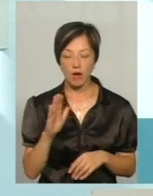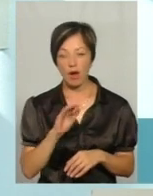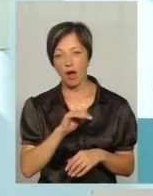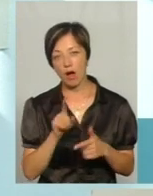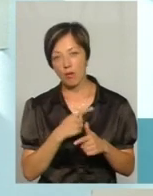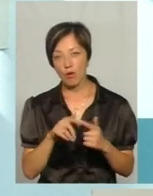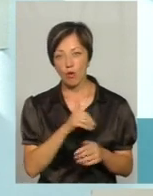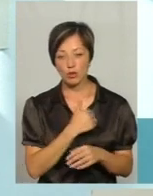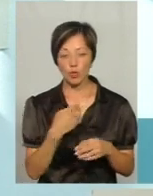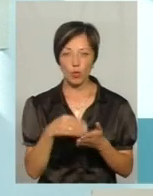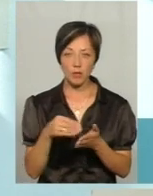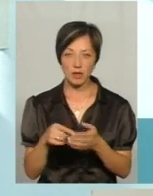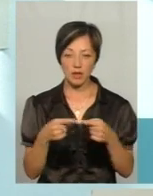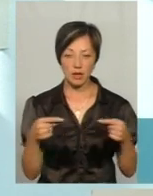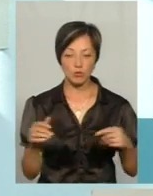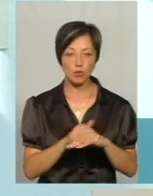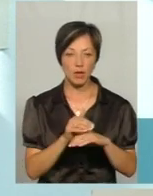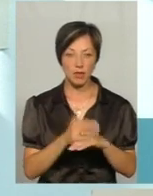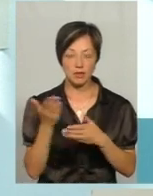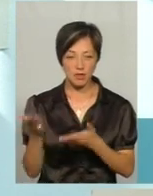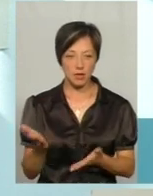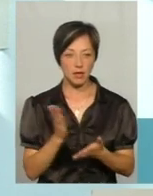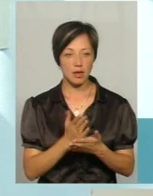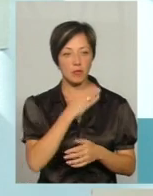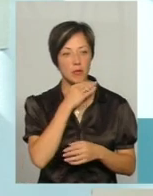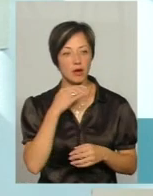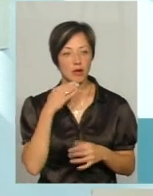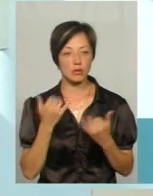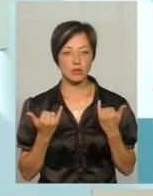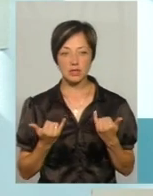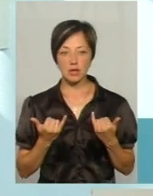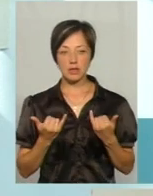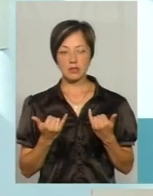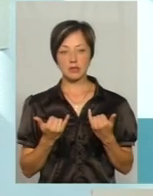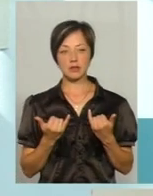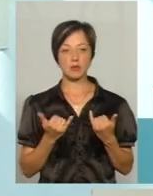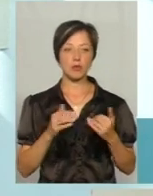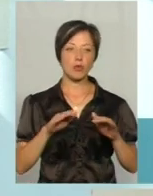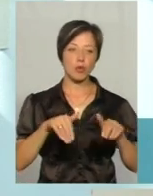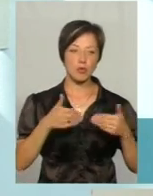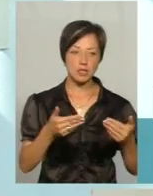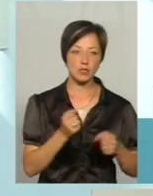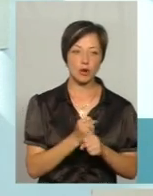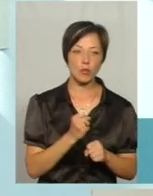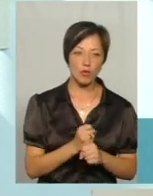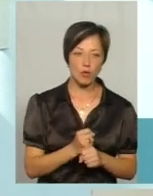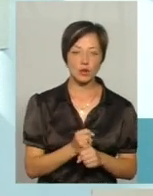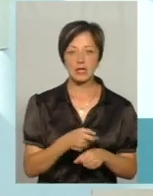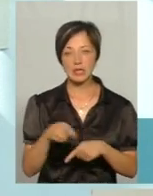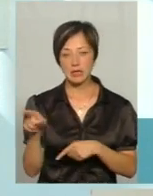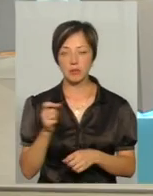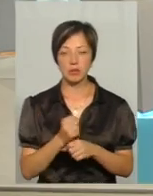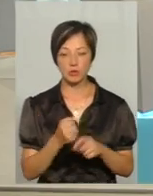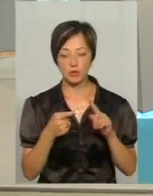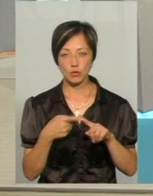купити їм якісь речі, то, будь ласка, є багато зараз пропозиції роботи, іди працюй на